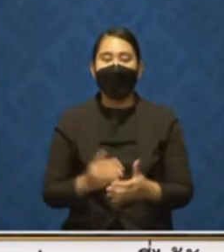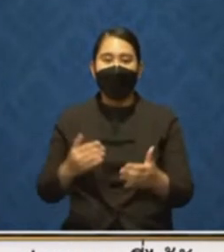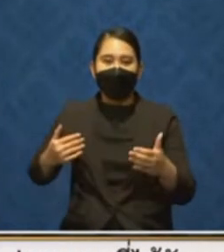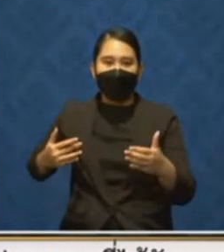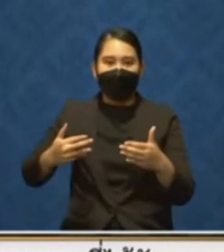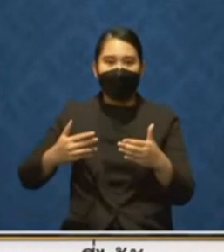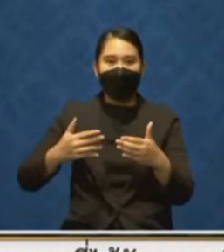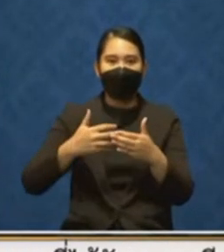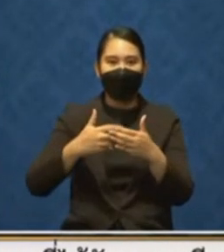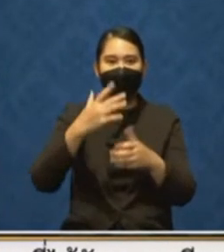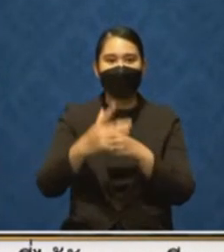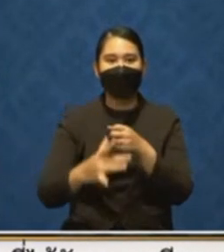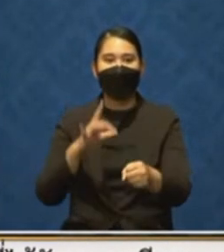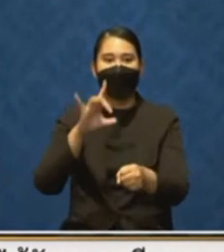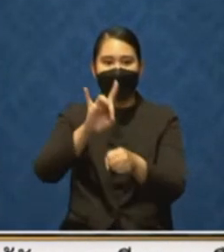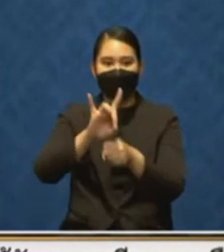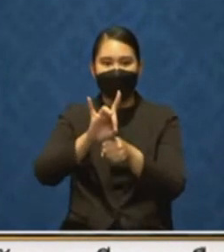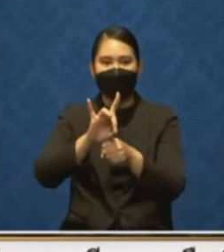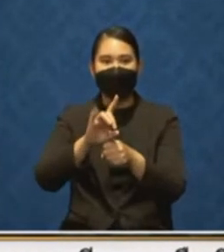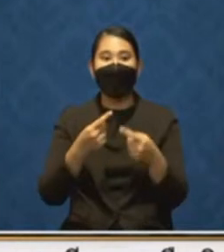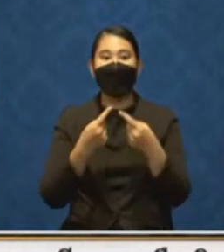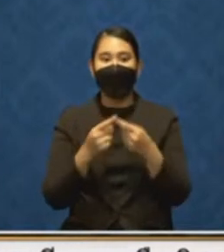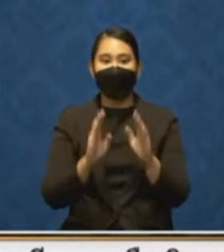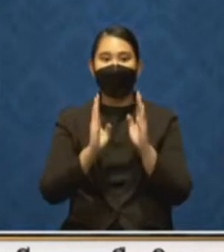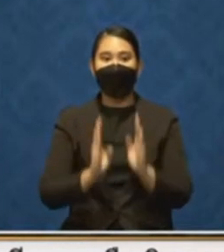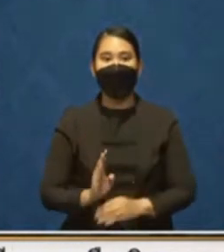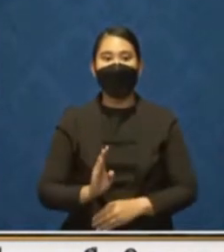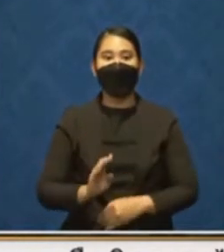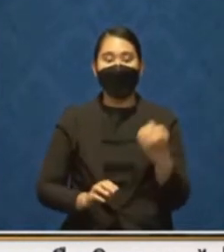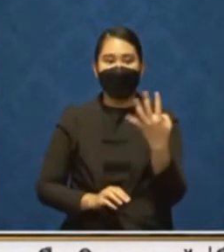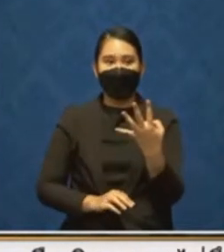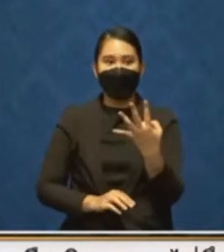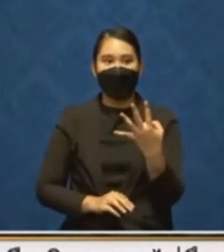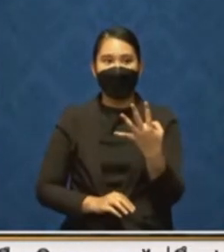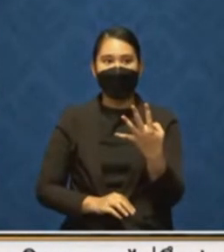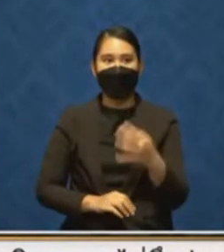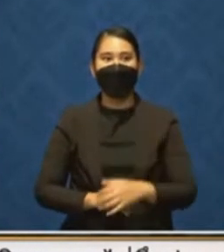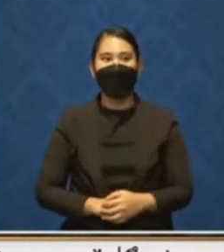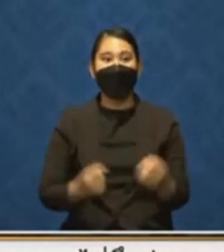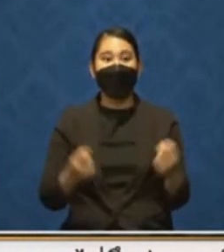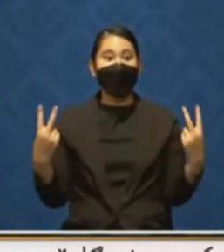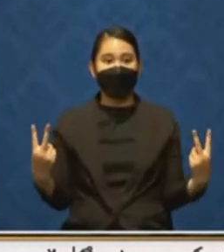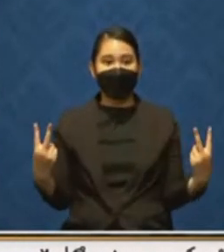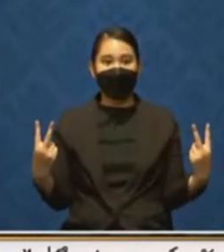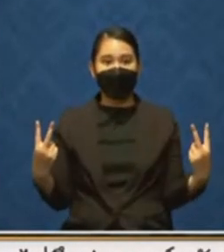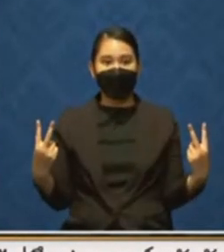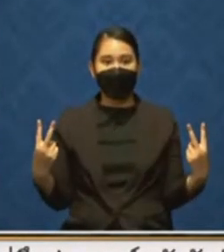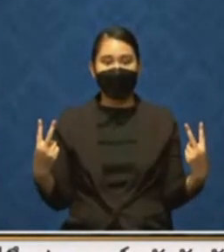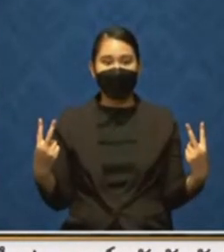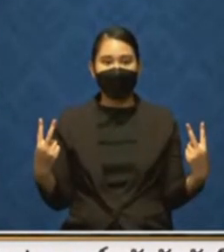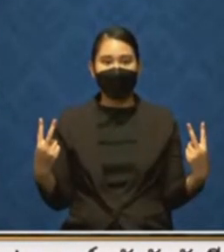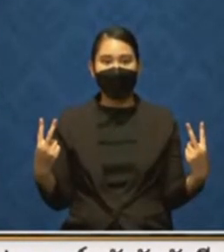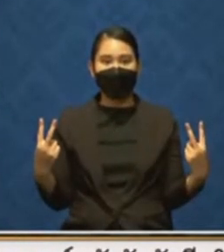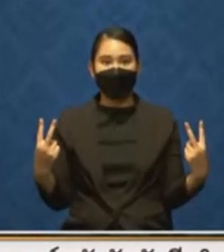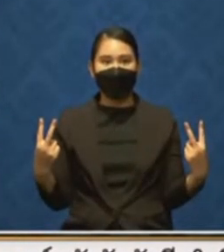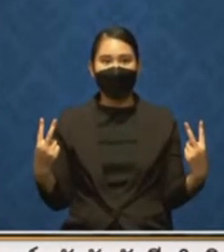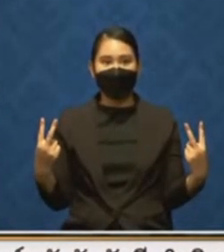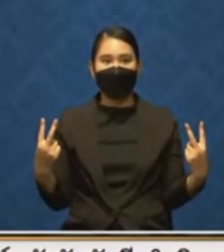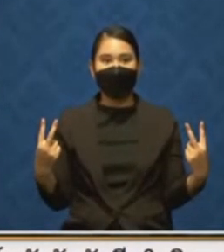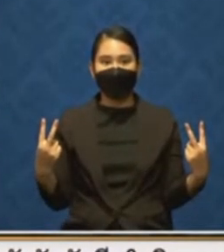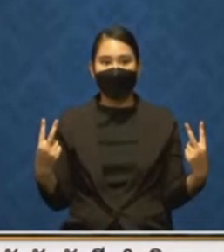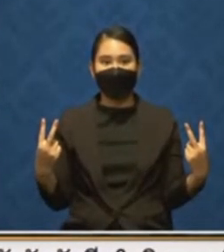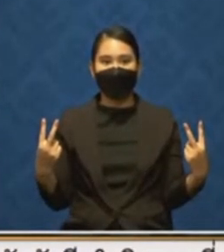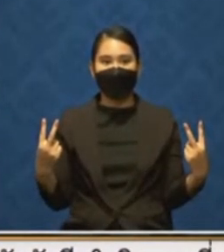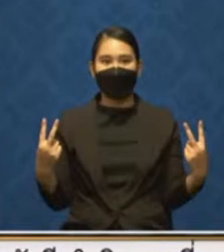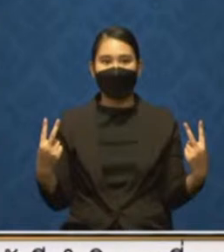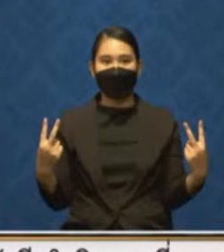แล้วนะฮะแต่ 4ท่านชั้นซ้ายมือและขวามือของคุณยุทธนาครับตอนนี้ก็